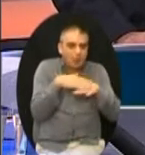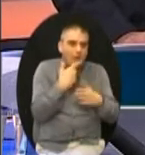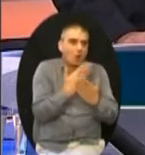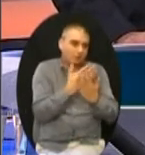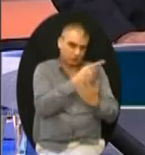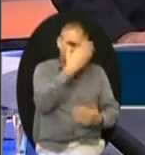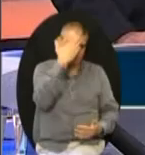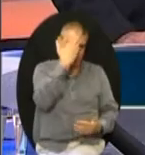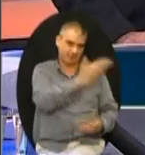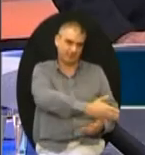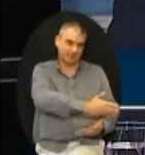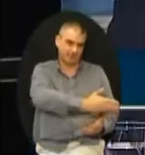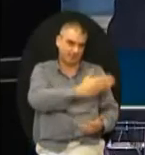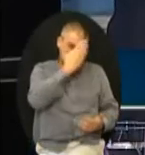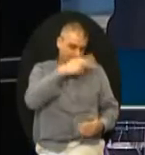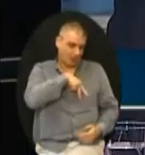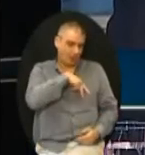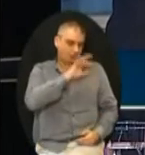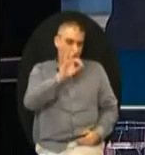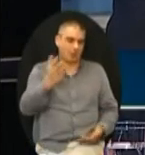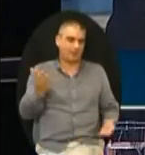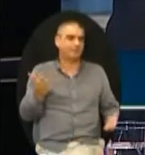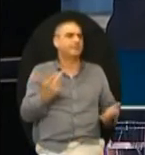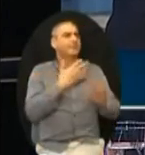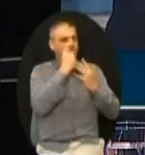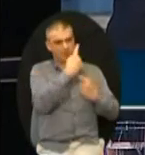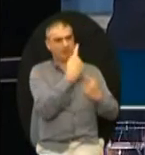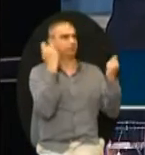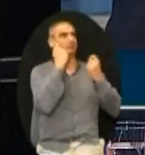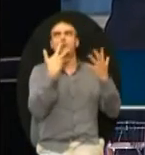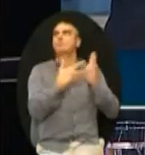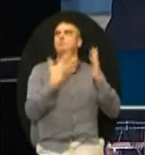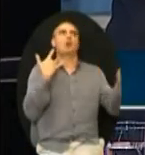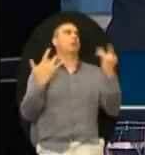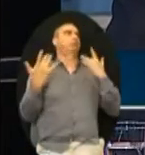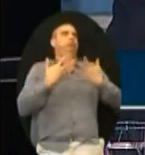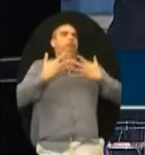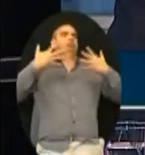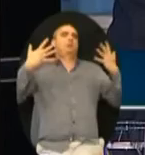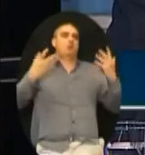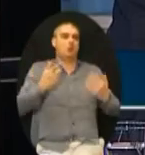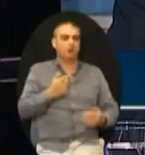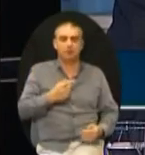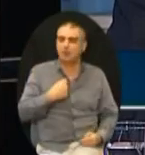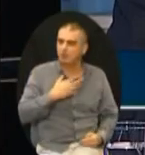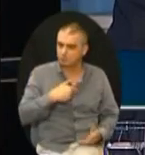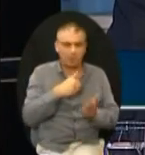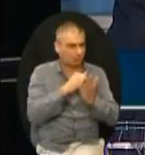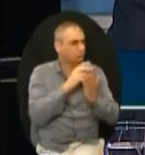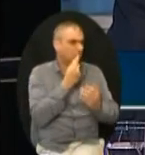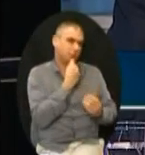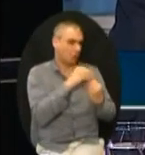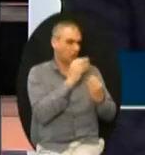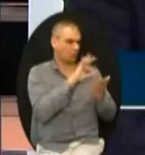עצמם מכירים, מכירים באחריותם. ברור שגם הם הופתעו מהביקורת. אני רוצה להמשיך נקודה